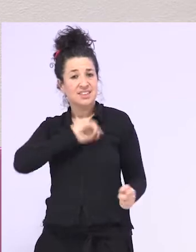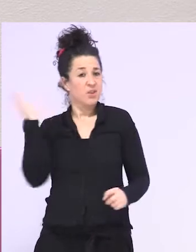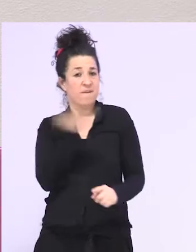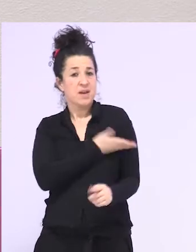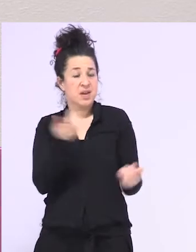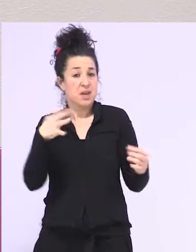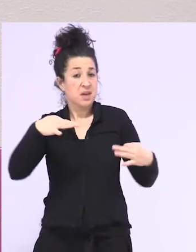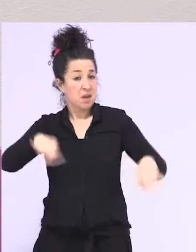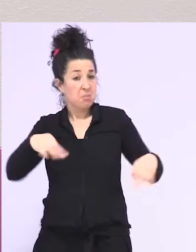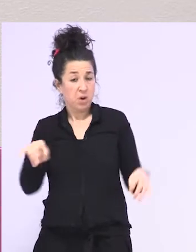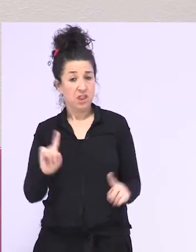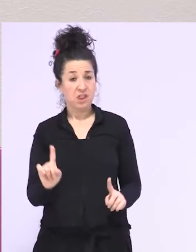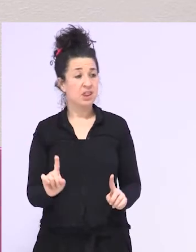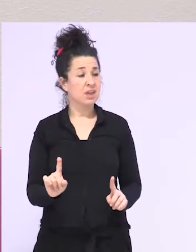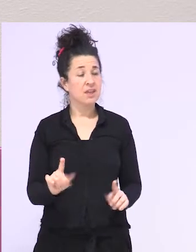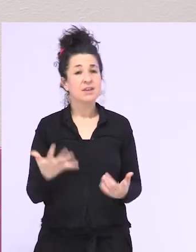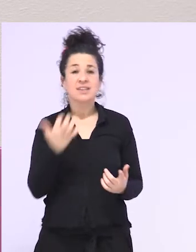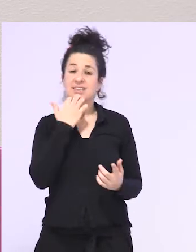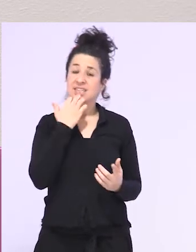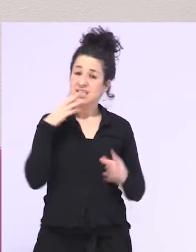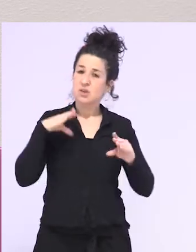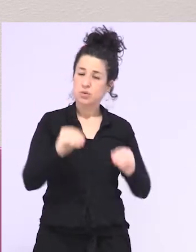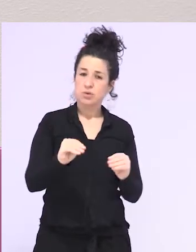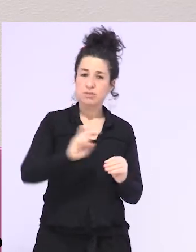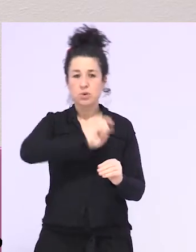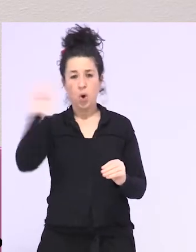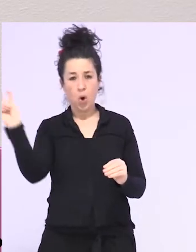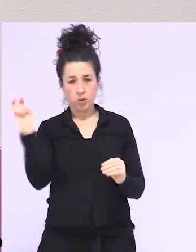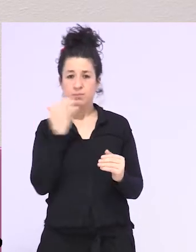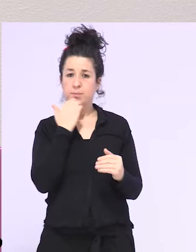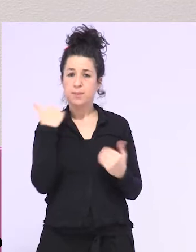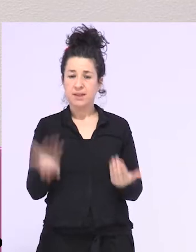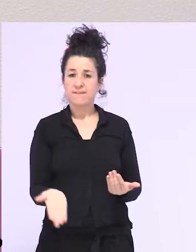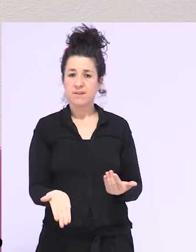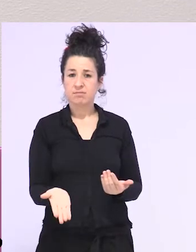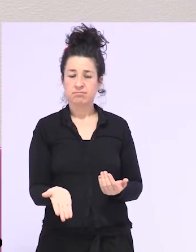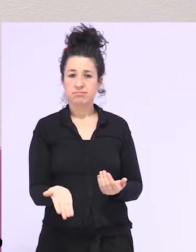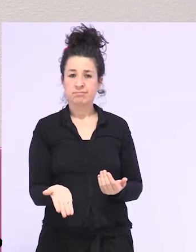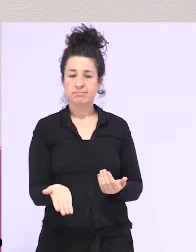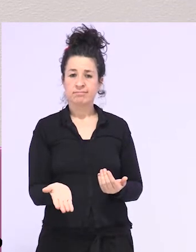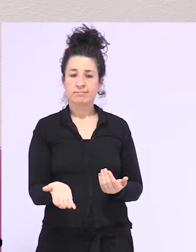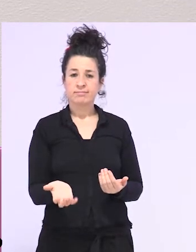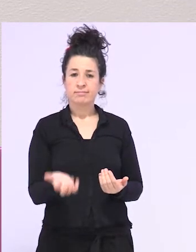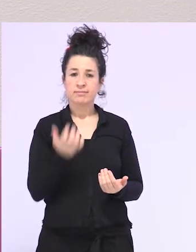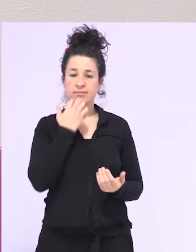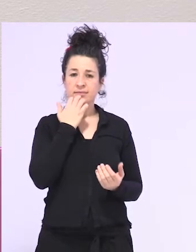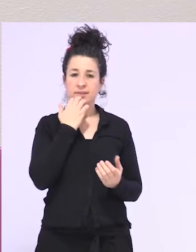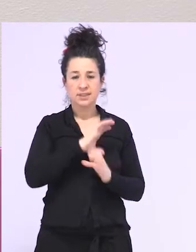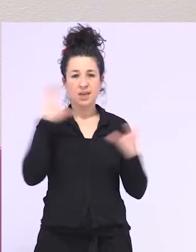bizenekin. Horren ordez, erabiltzen baldin badugu metafora bat, hori, konparatuz, animalia saldo